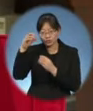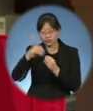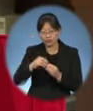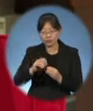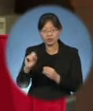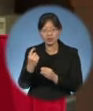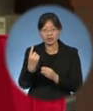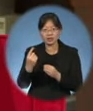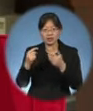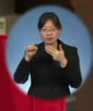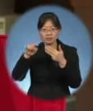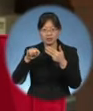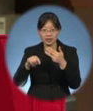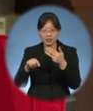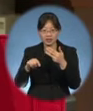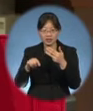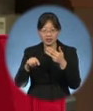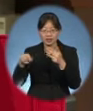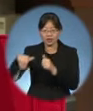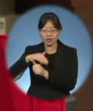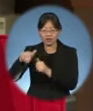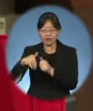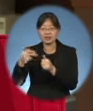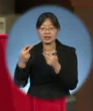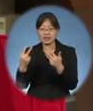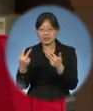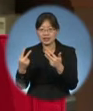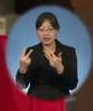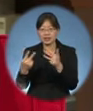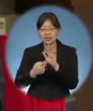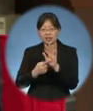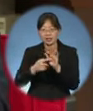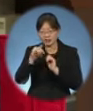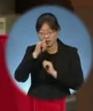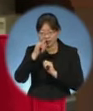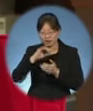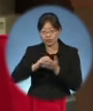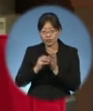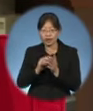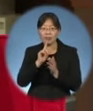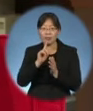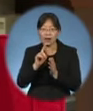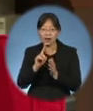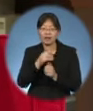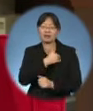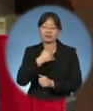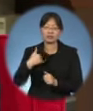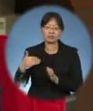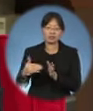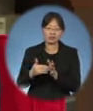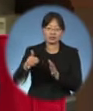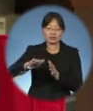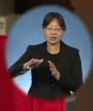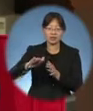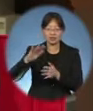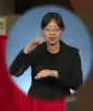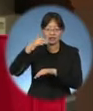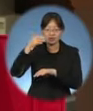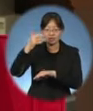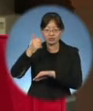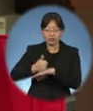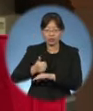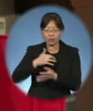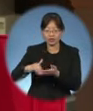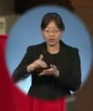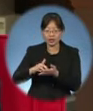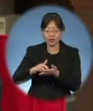유전적인 요인이 8대 예, 환경적 요인 2라고 알려져 있다. 뭐 이런 정도까지 말씀드릴 수 있을 것 같습니다. 하지만 이건 통계적 수치입니다. 또한